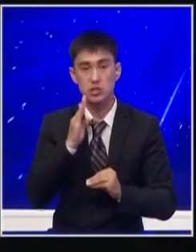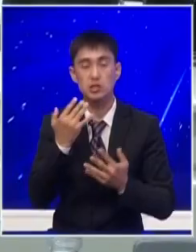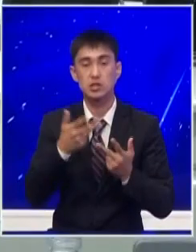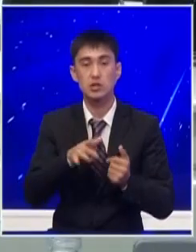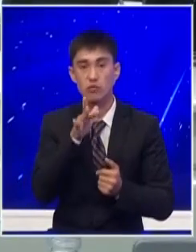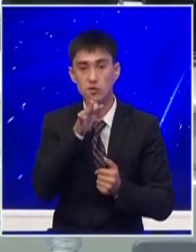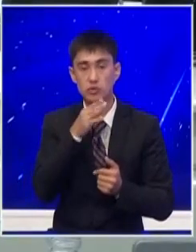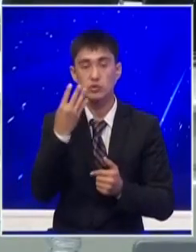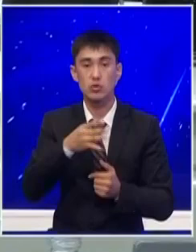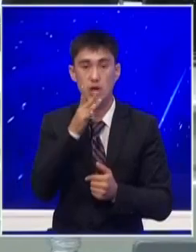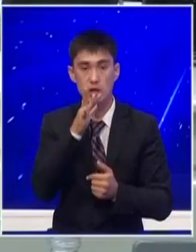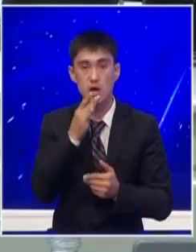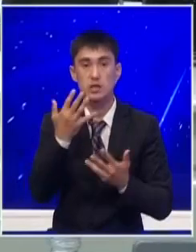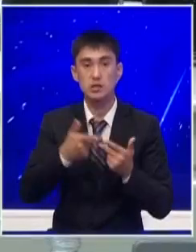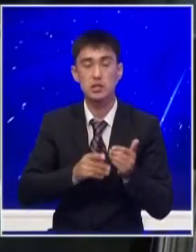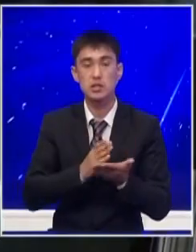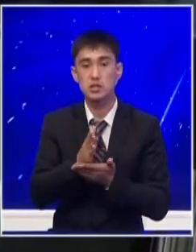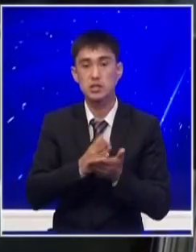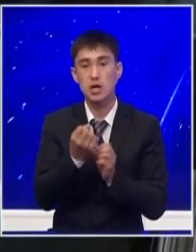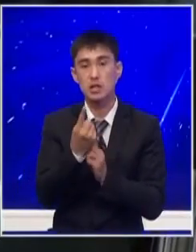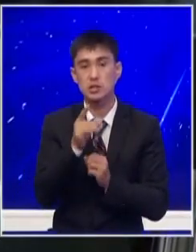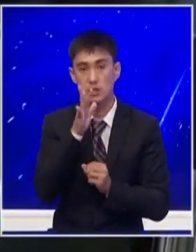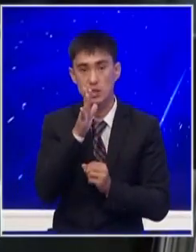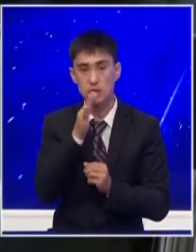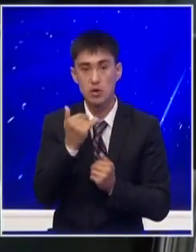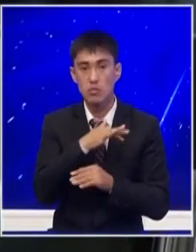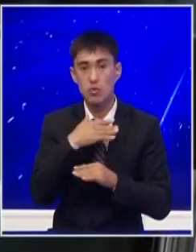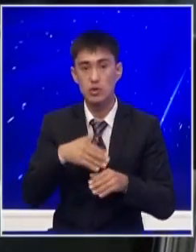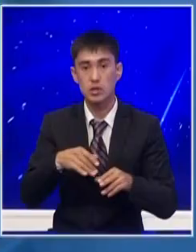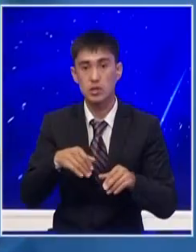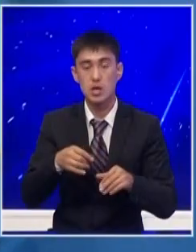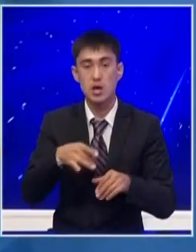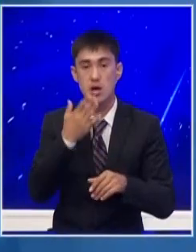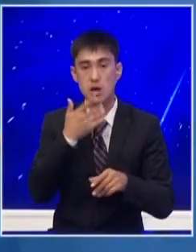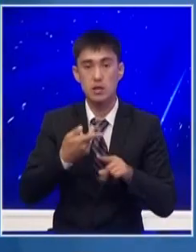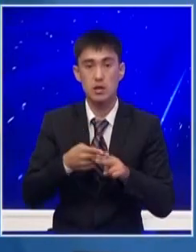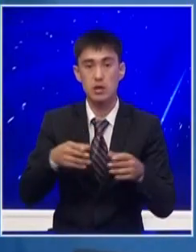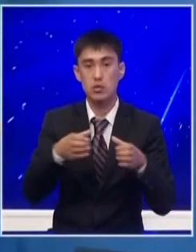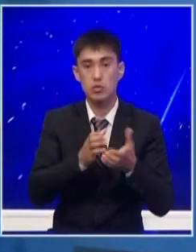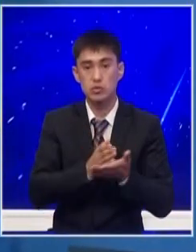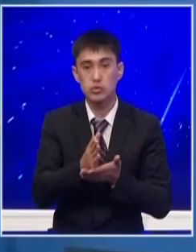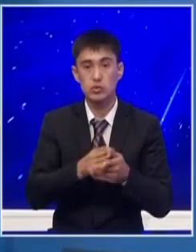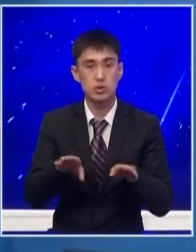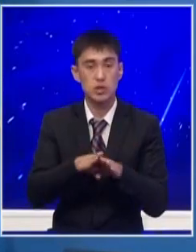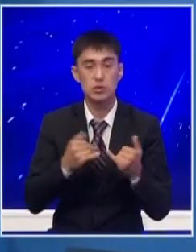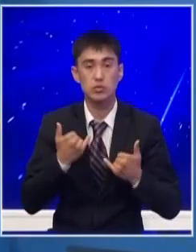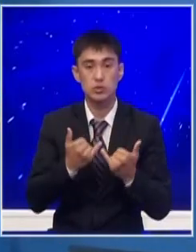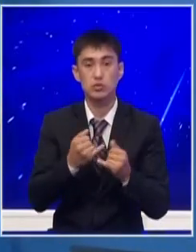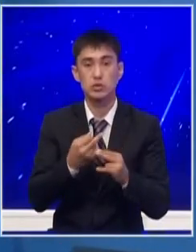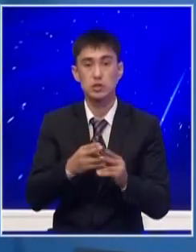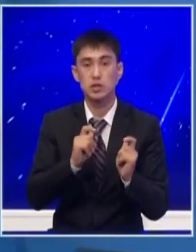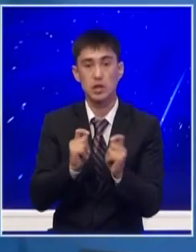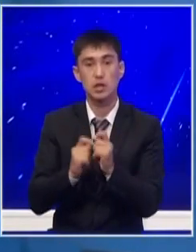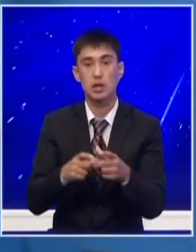средний возраст 40 лет, а средний стаж 11 лет. Многие из представителей этой категории служащих также удостоились наград